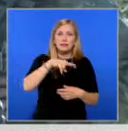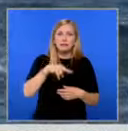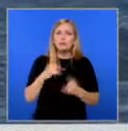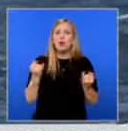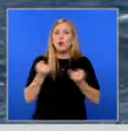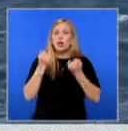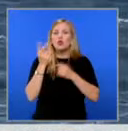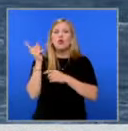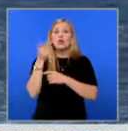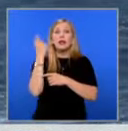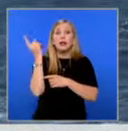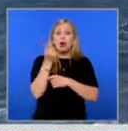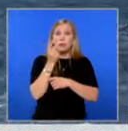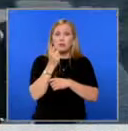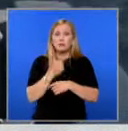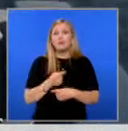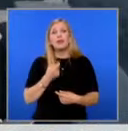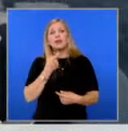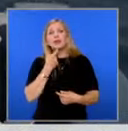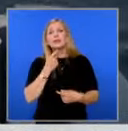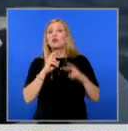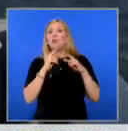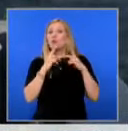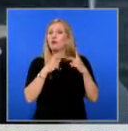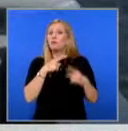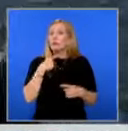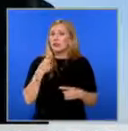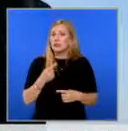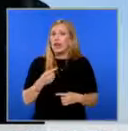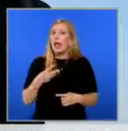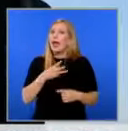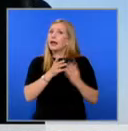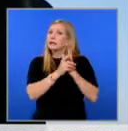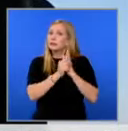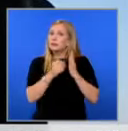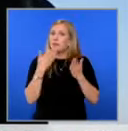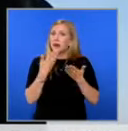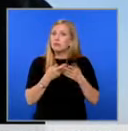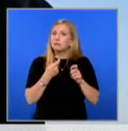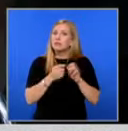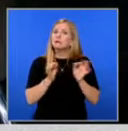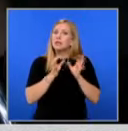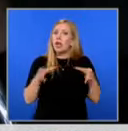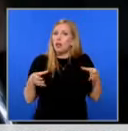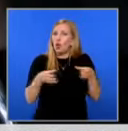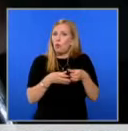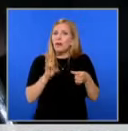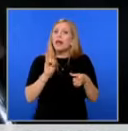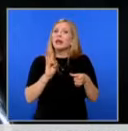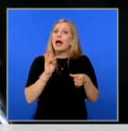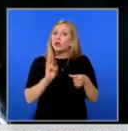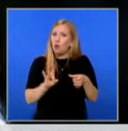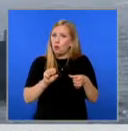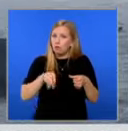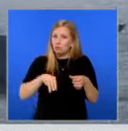хеликоптер за да отговори на рисковете в черно море експерти предлагат да се създаде специална група на натовските черноморски държави която да гарантира